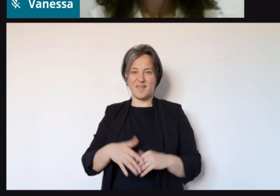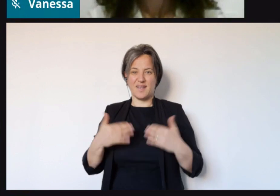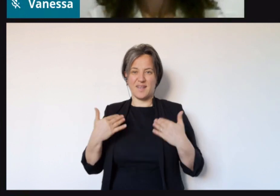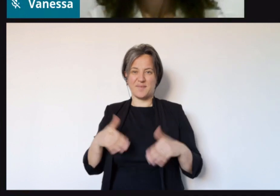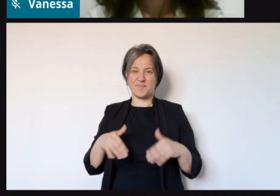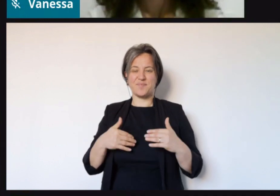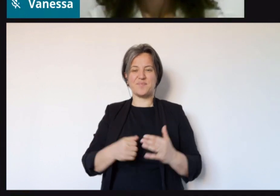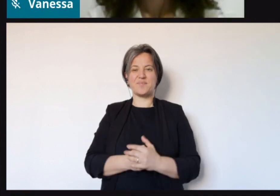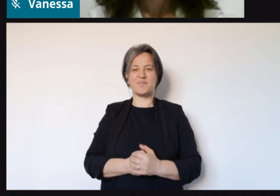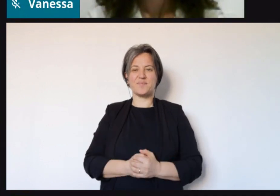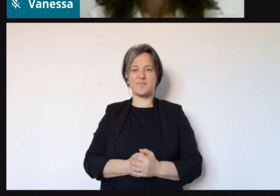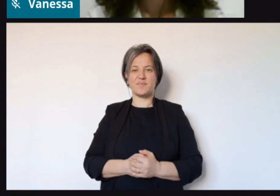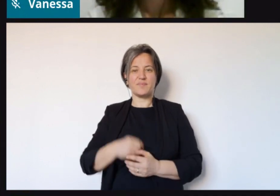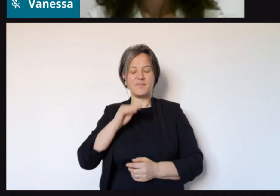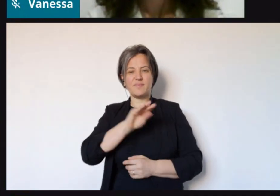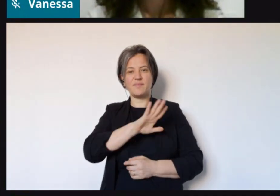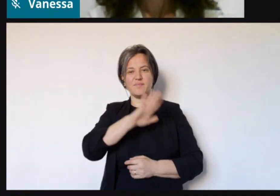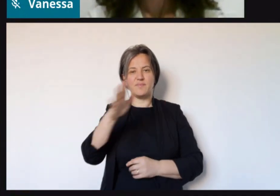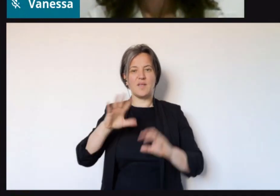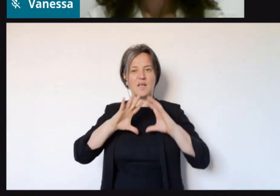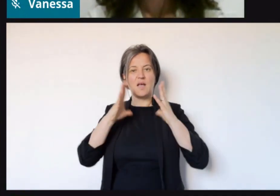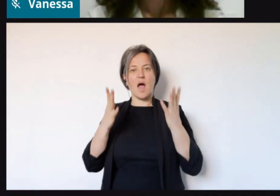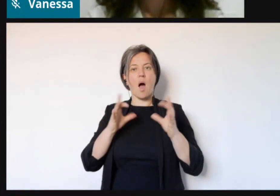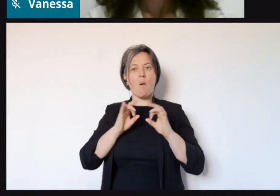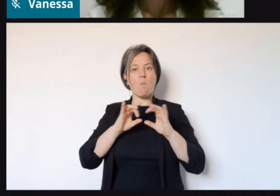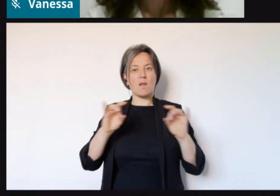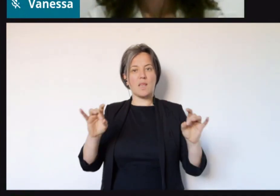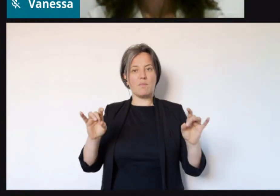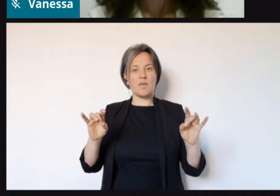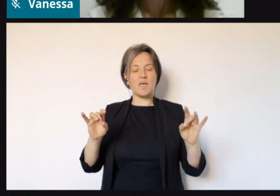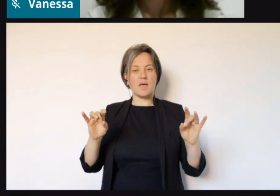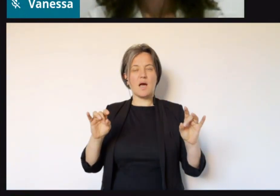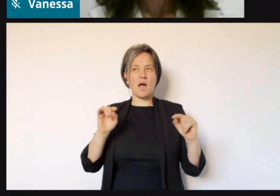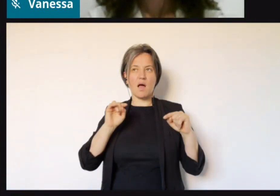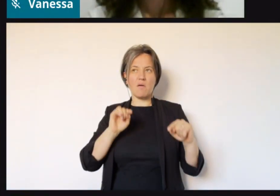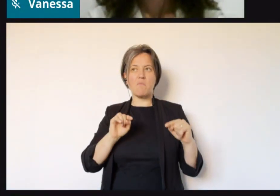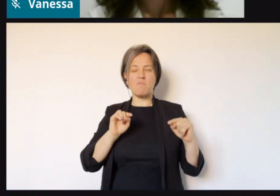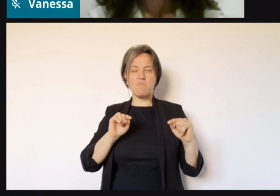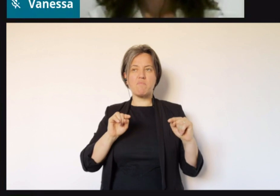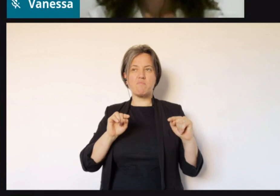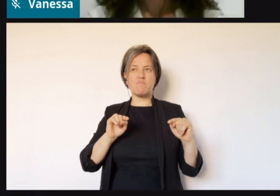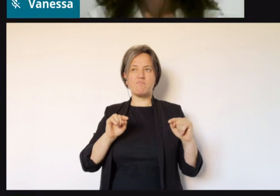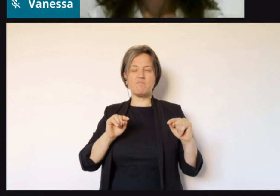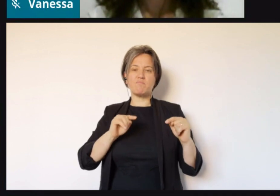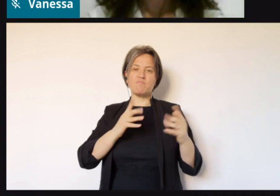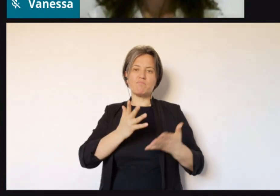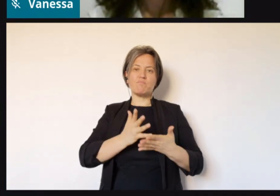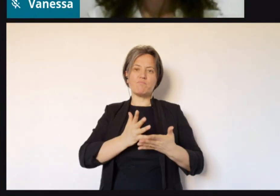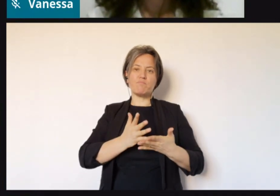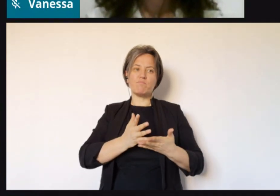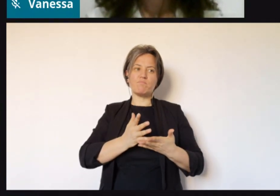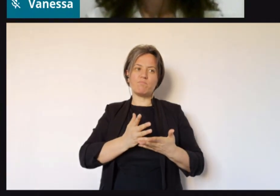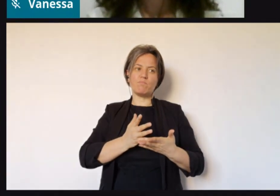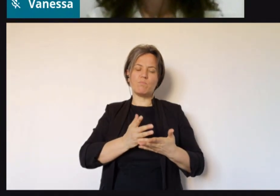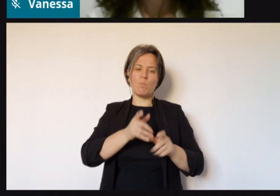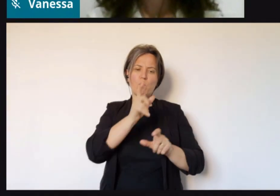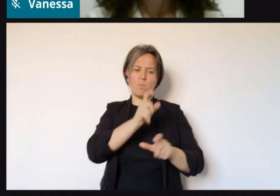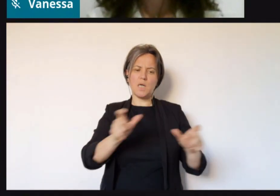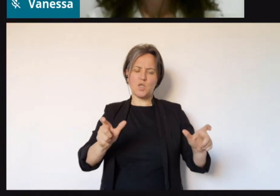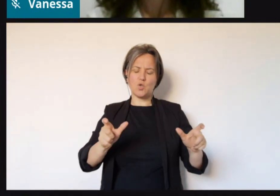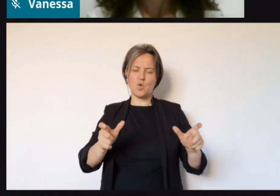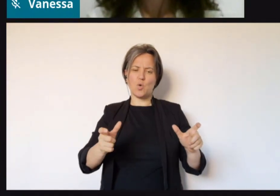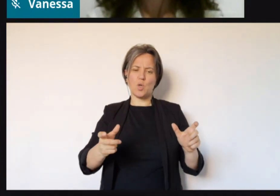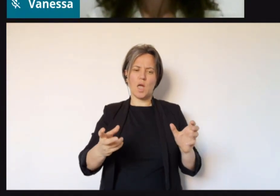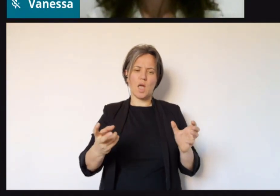Le volevamo anche chiedere, la pandemia ha richiesto un'importante reazione di tutti e un